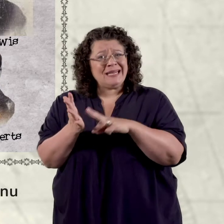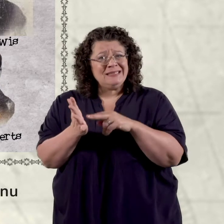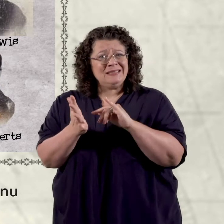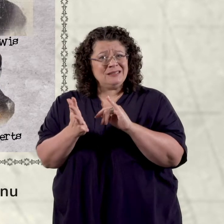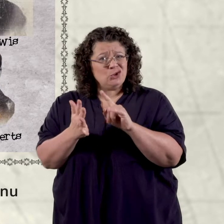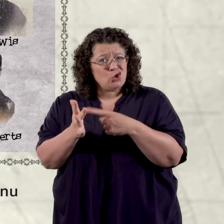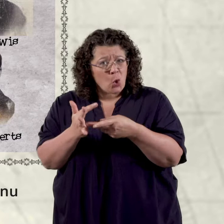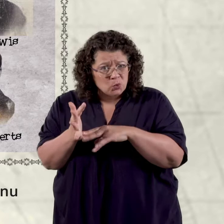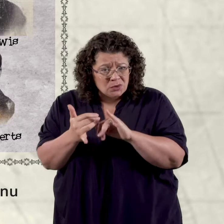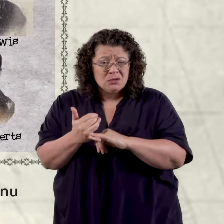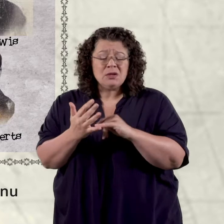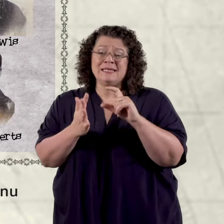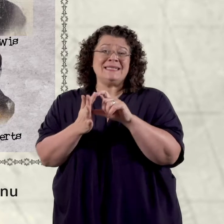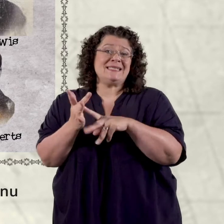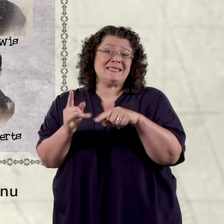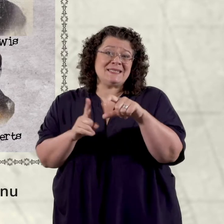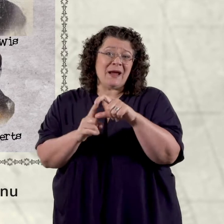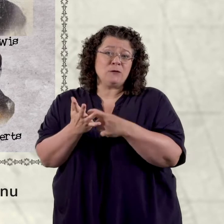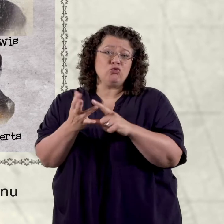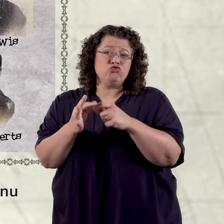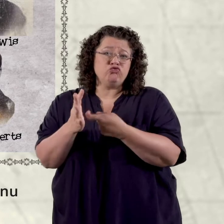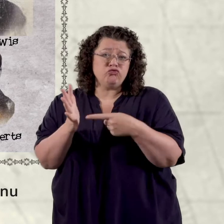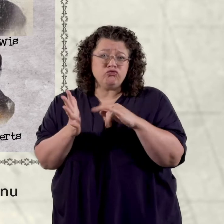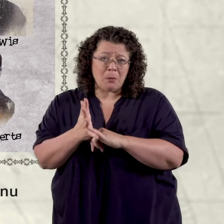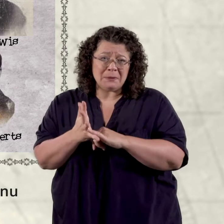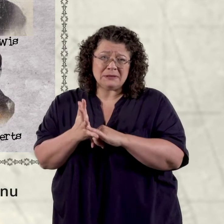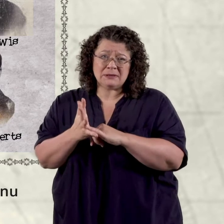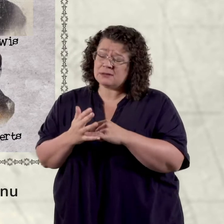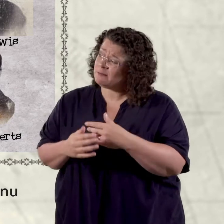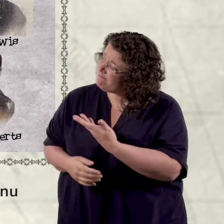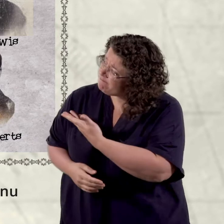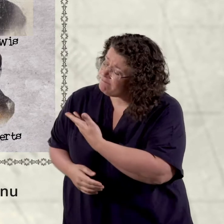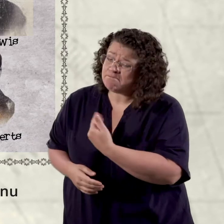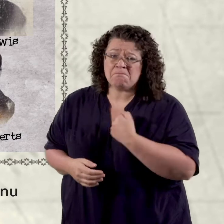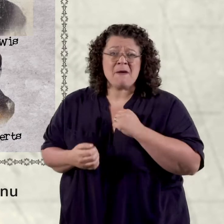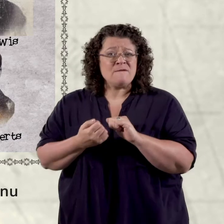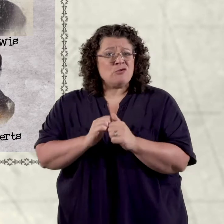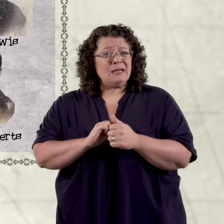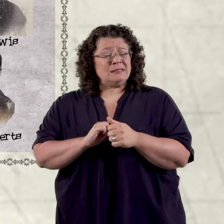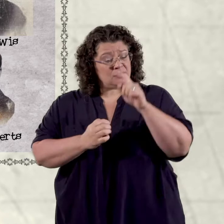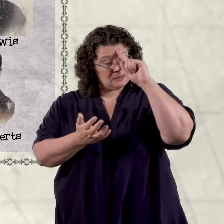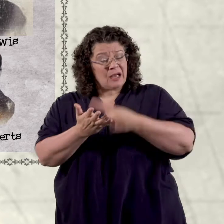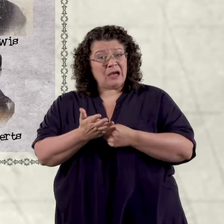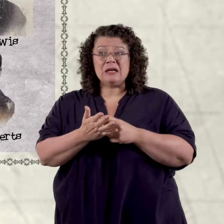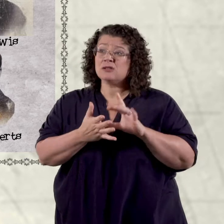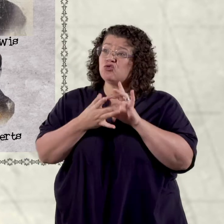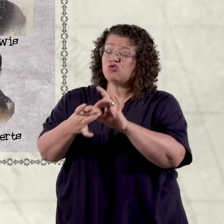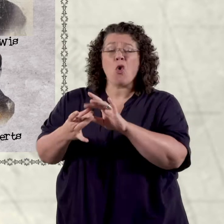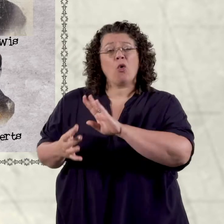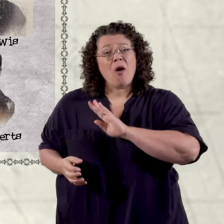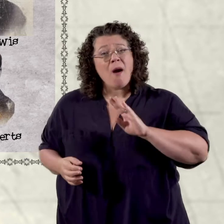nhw yn ffrindiau i nath benderfynu ymuno ar fyddin a mynd i ryfel. A mi